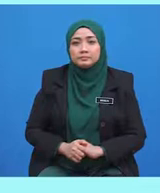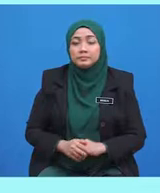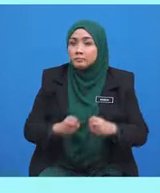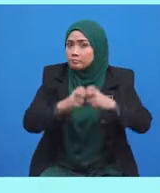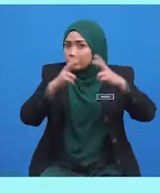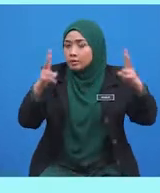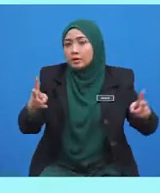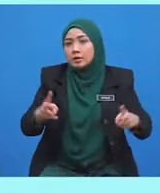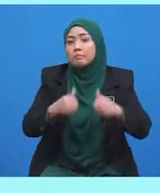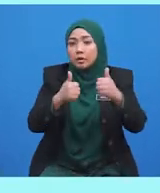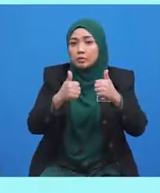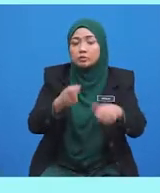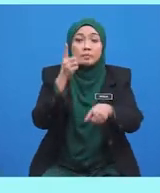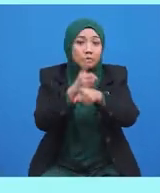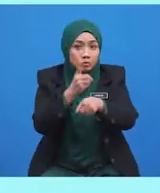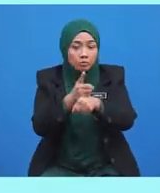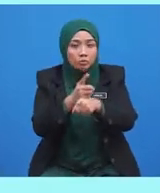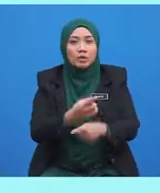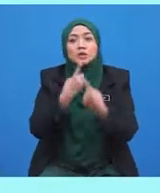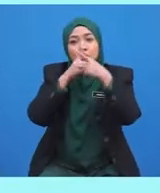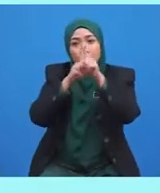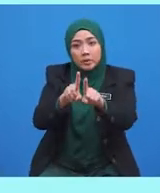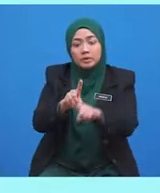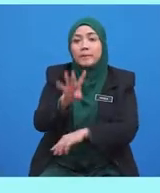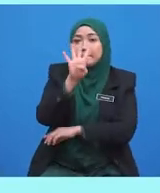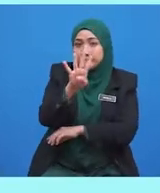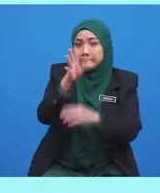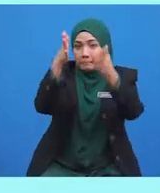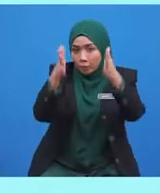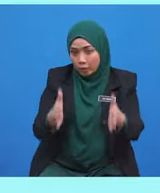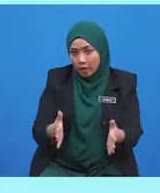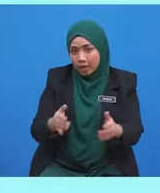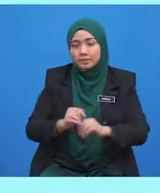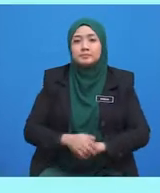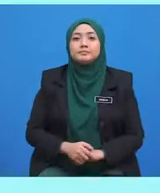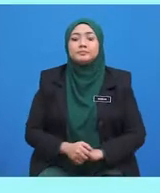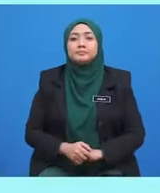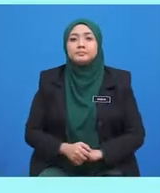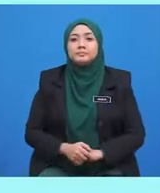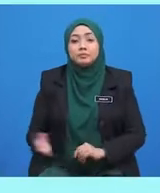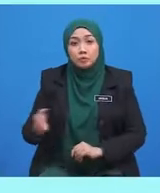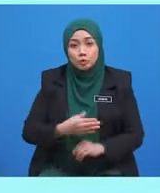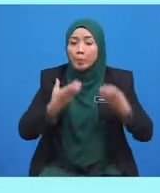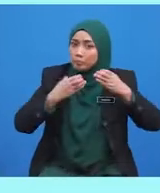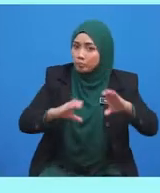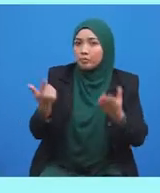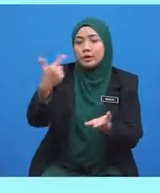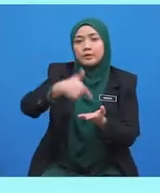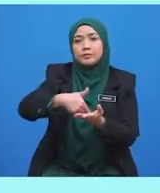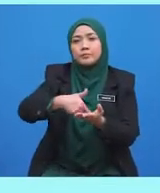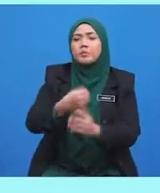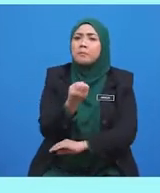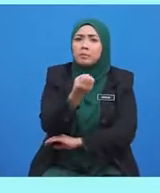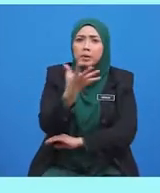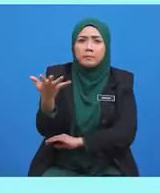Sangat hebat! Betul! Jawapannya 4 orang. Jom cuba lagi.